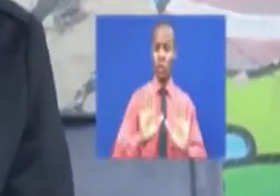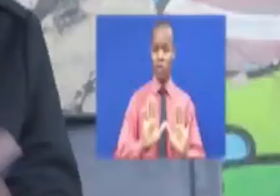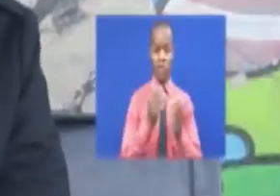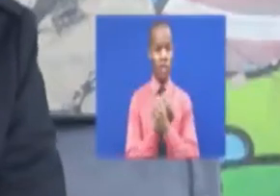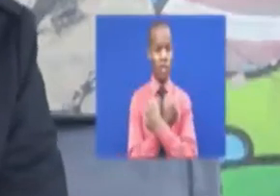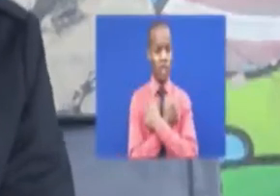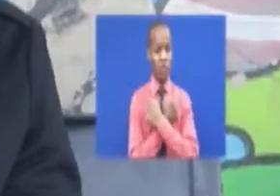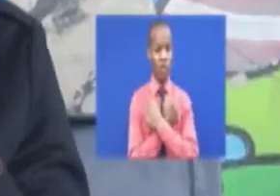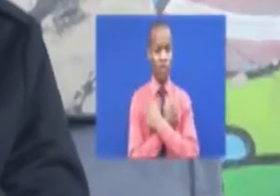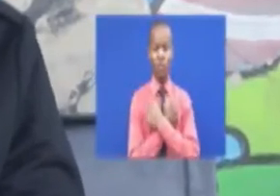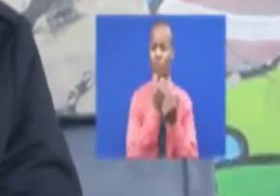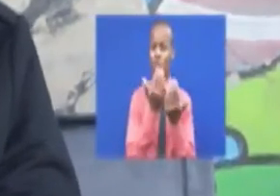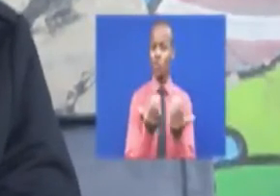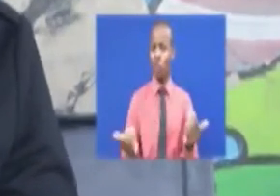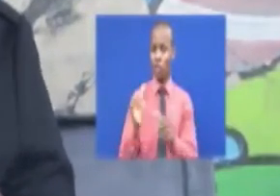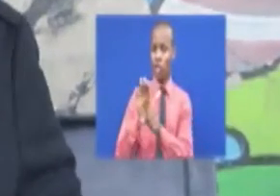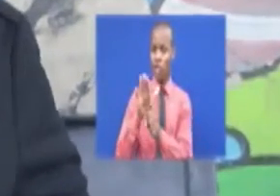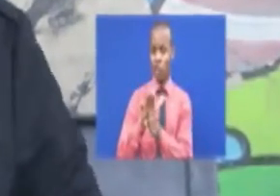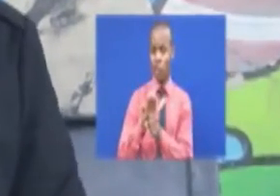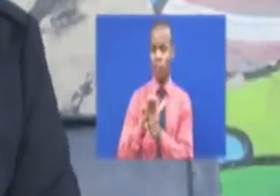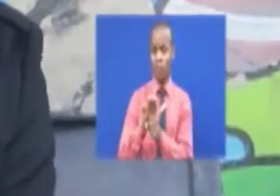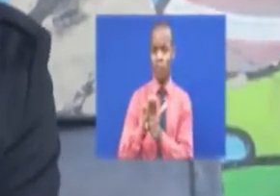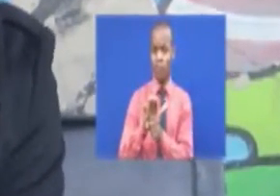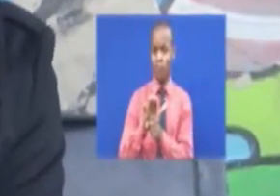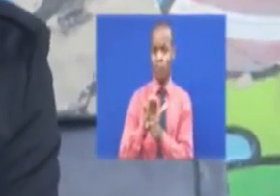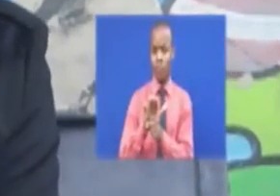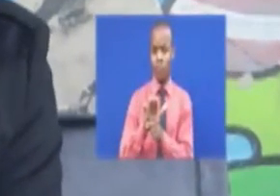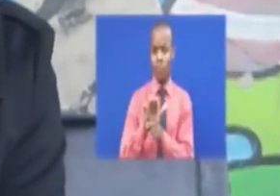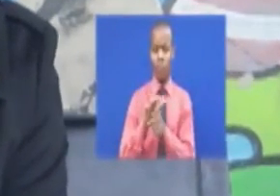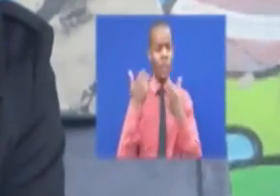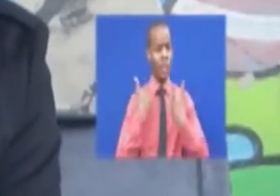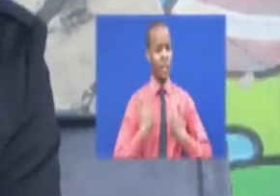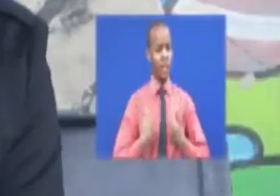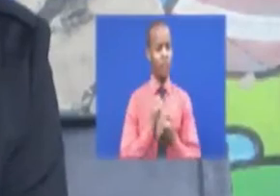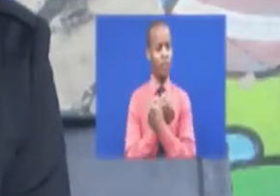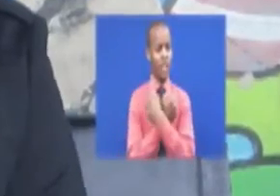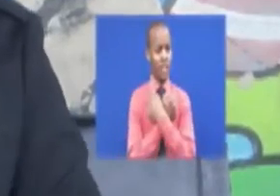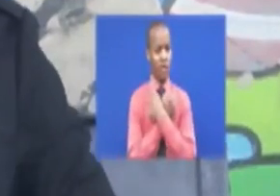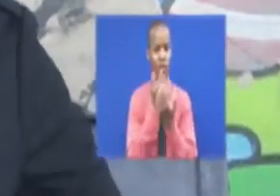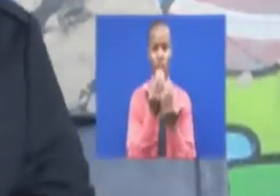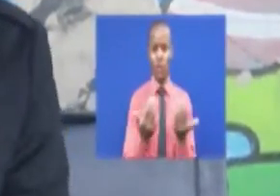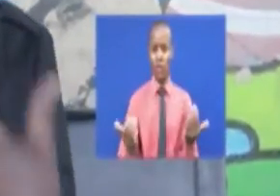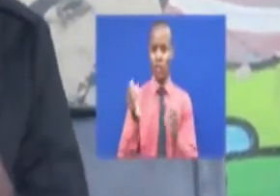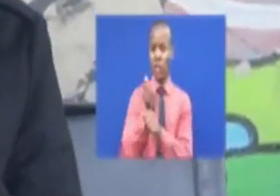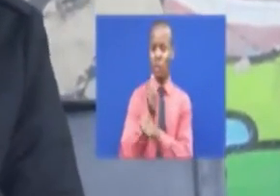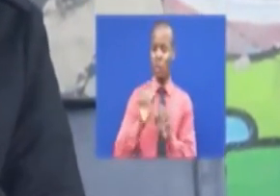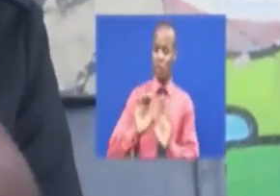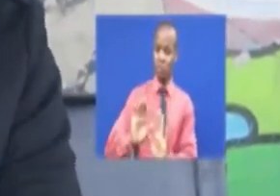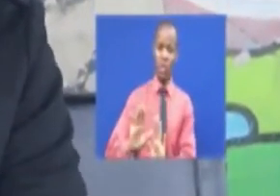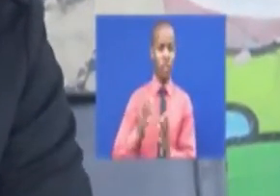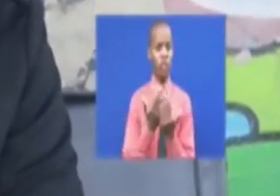upendo ambao nakuanga nao kwa watoto. Napenda watoto, na siwezi achilia hata mtoto kama si